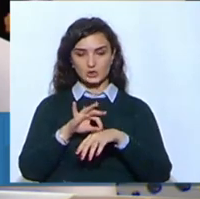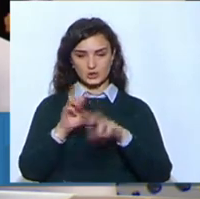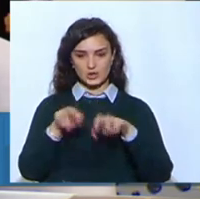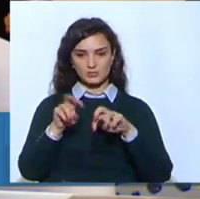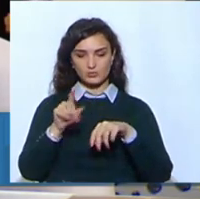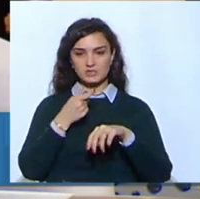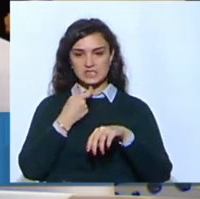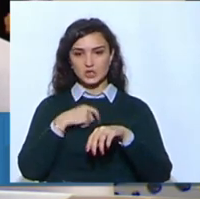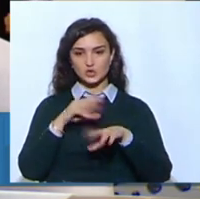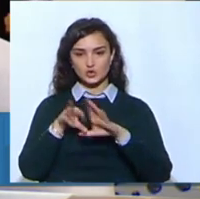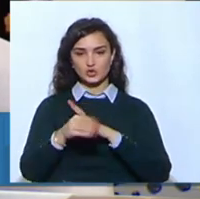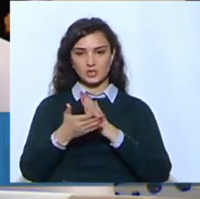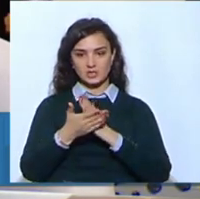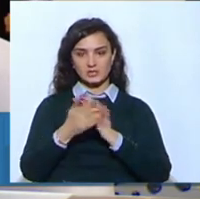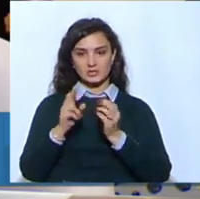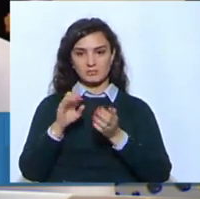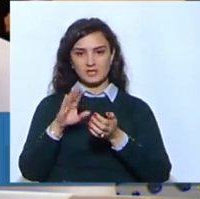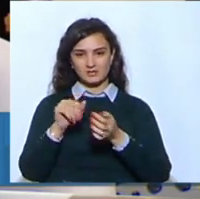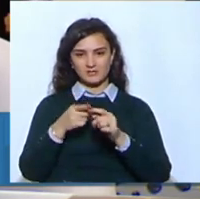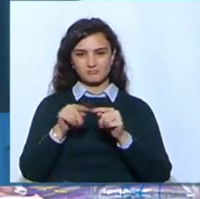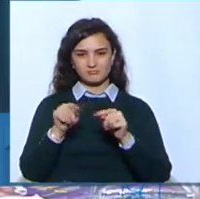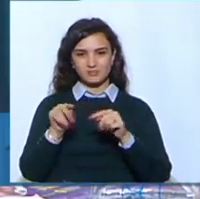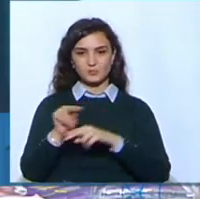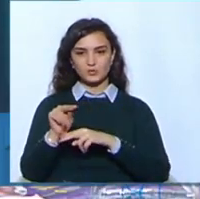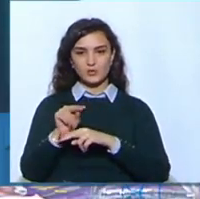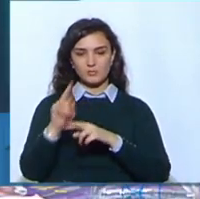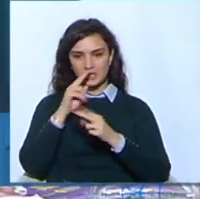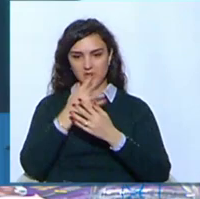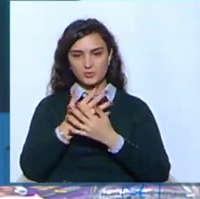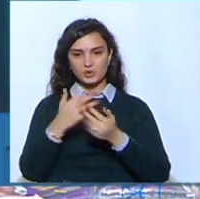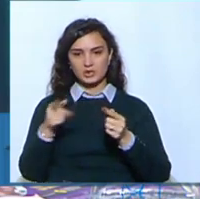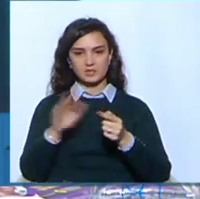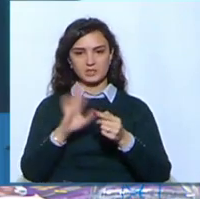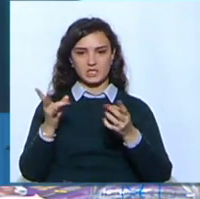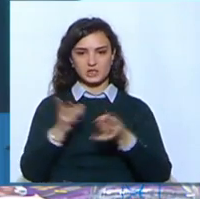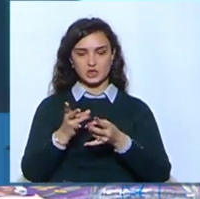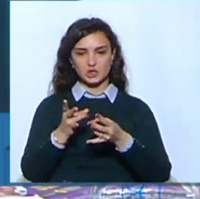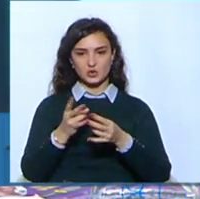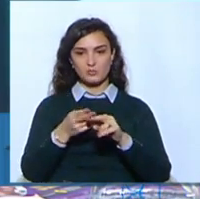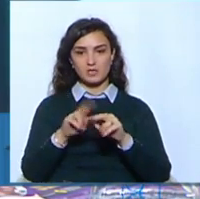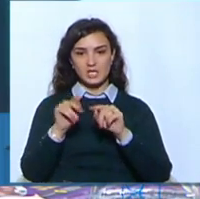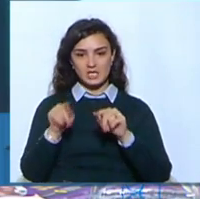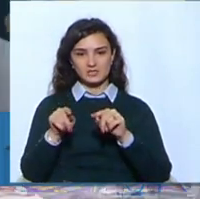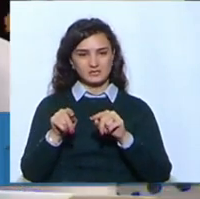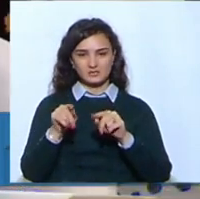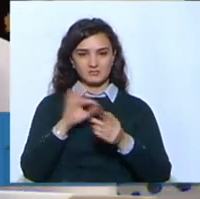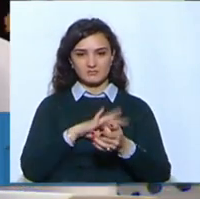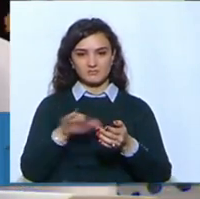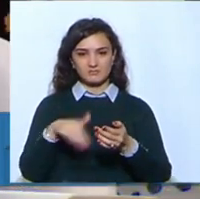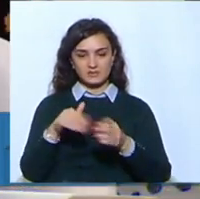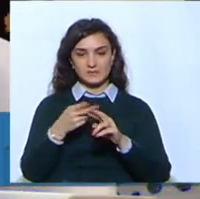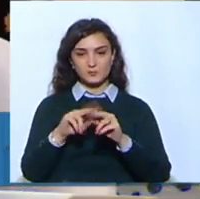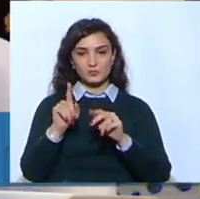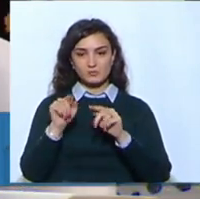რომ საშუში არის დაუშვებ ბეტა ჰემოლიზური სტრეპტოკოკი, მას მკურნალობა ანტიბიოტიკებით არ ესაჭიროება. ვინაიდან ეს ფუჭია, იმიტომ რომ ის